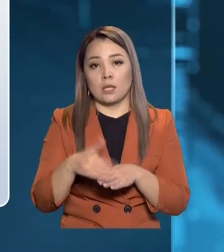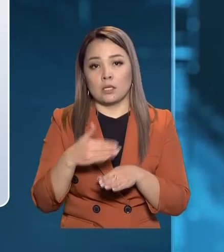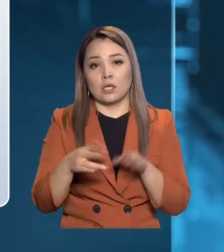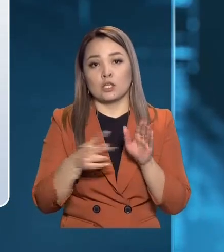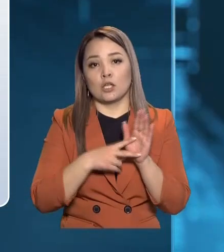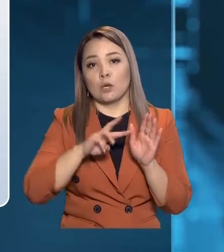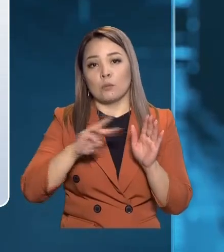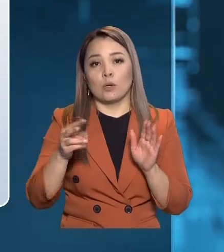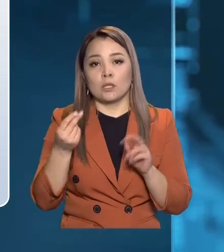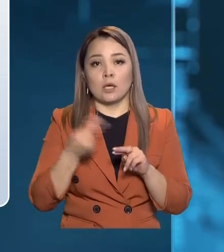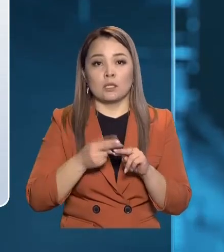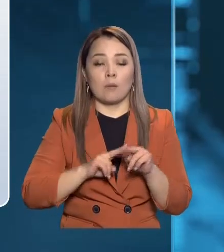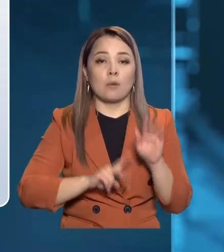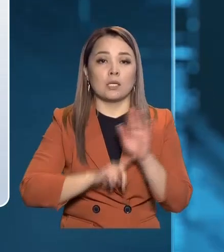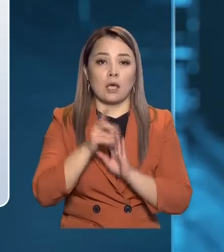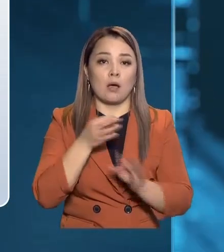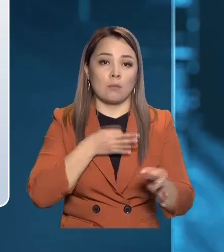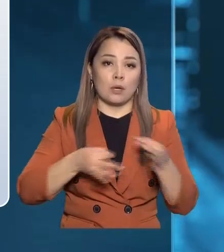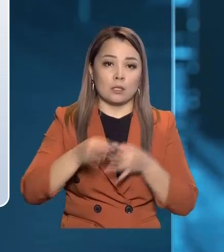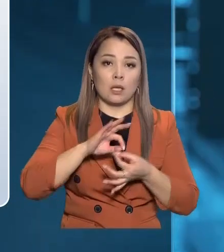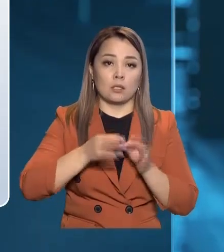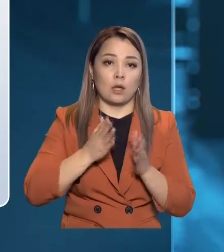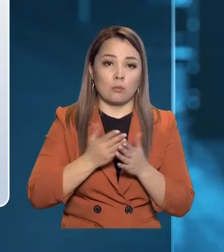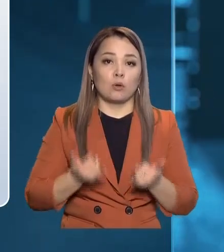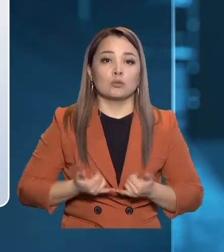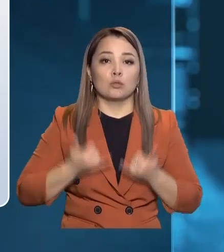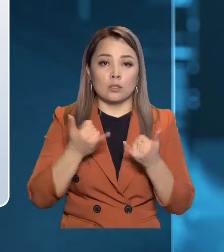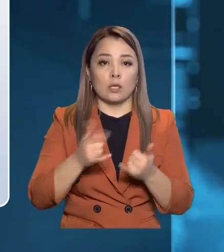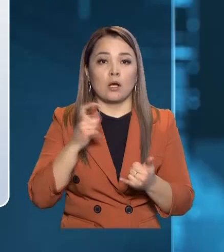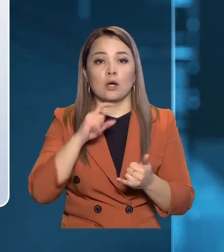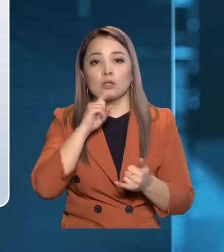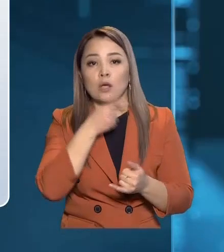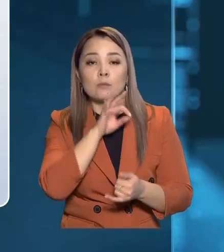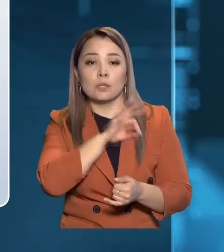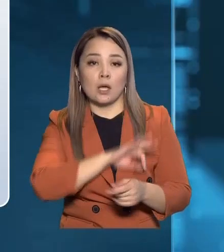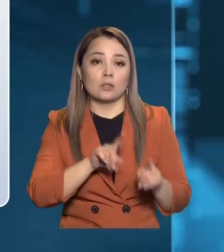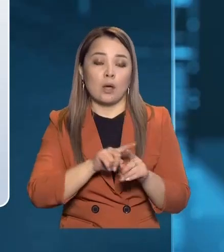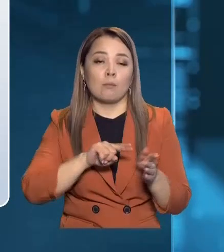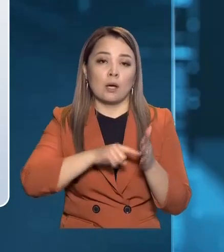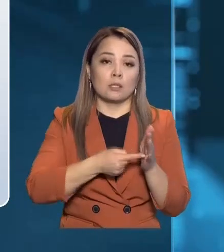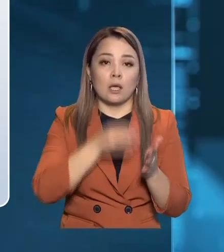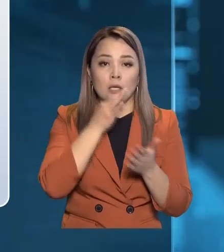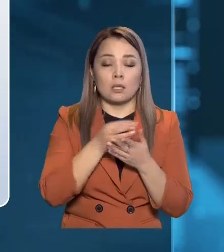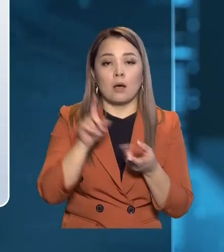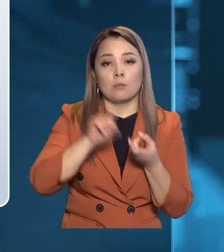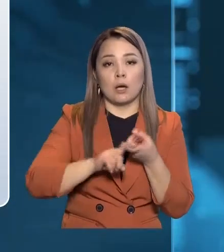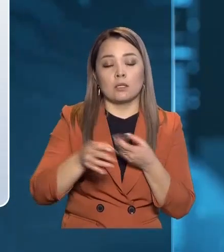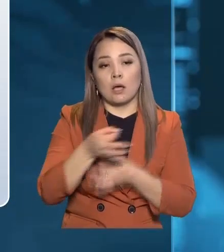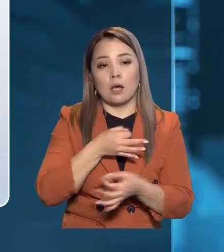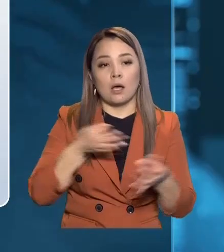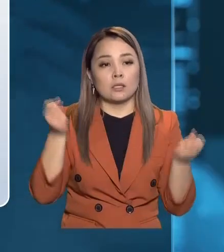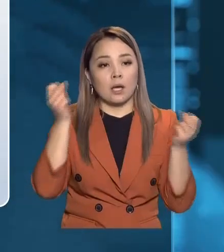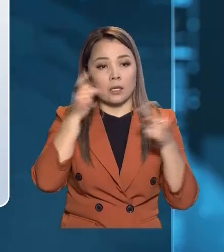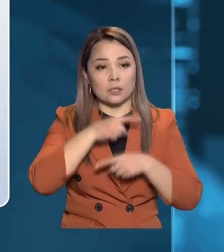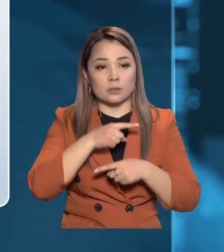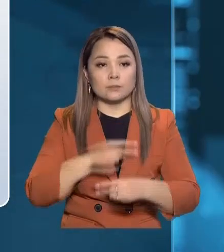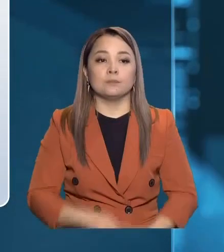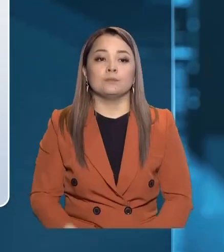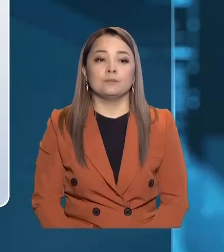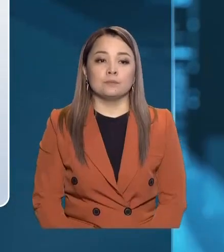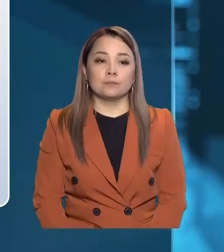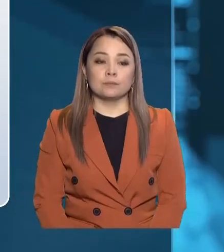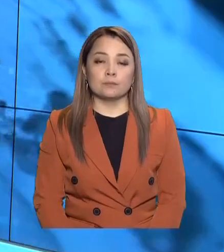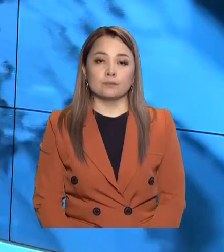миллион теңгеге дейін беру бастамасы талқыланып жатыр. Ұсыныстар экономикалық тиімділігі мен мақсатына байланысты айқындалады.